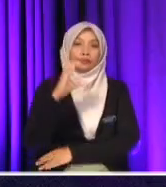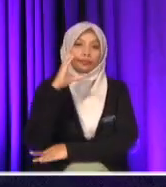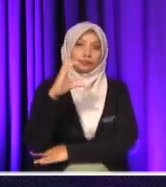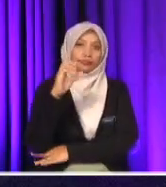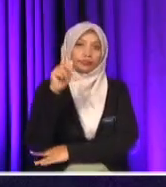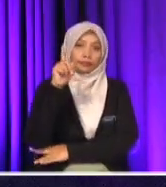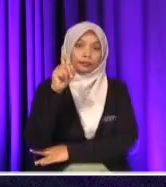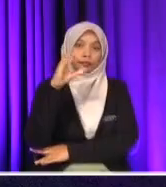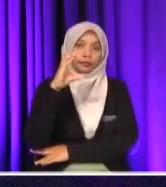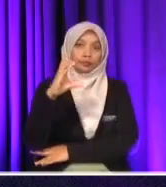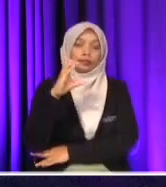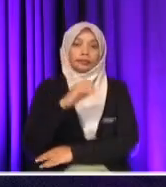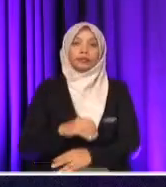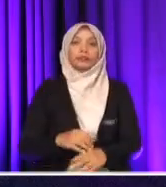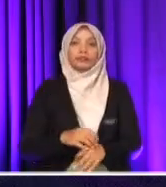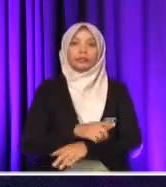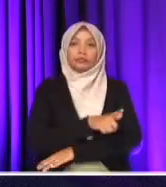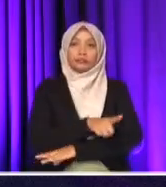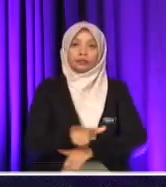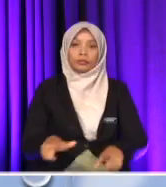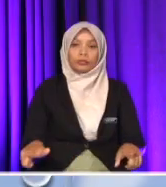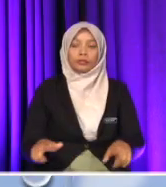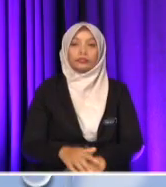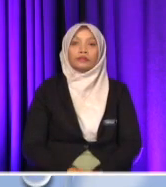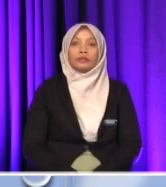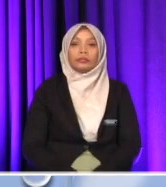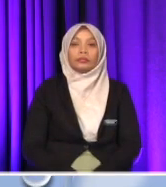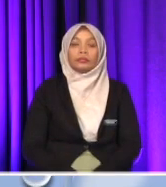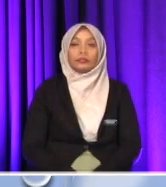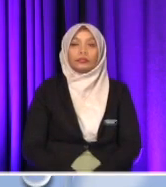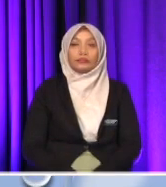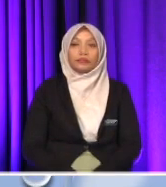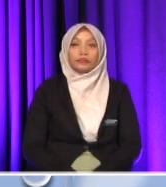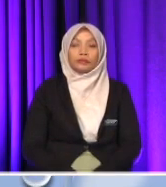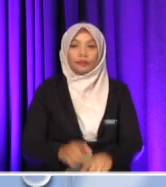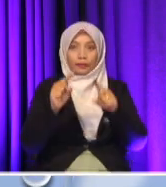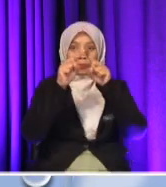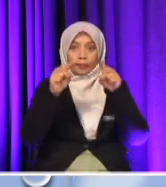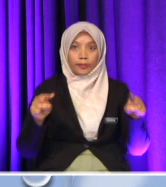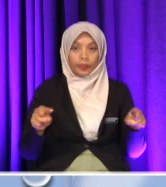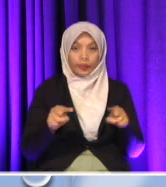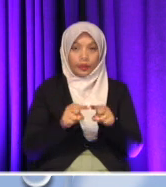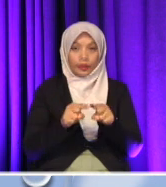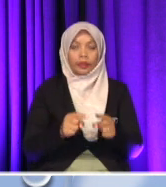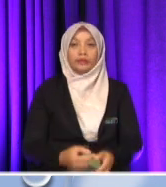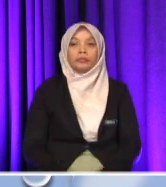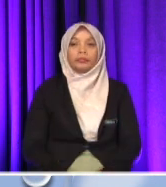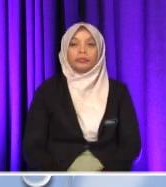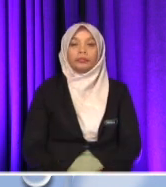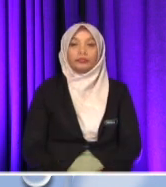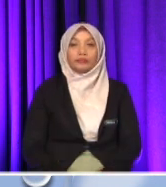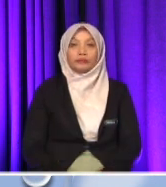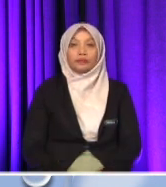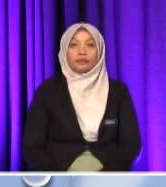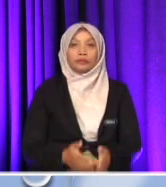XC dan bendata ni biasanya kita letakkan kalau kita kata segitiga tadi. Okey, ini segitiga regangan.